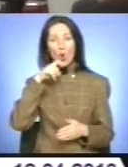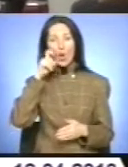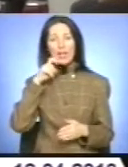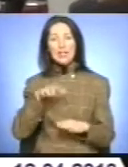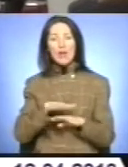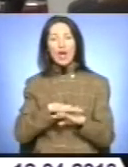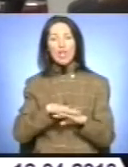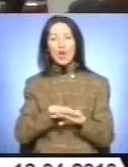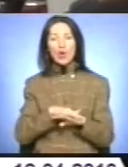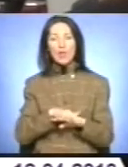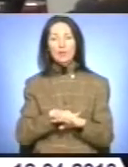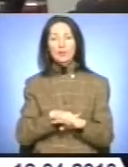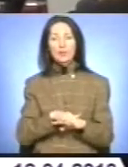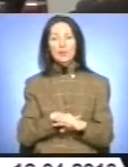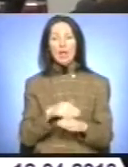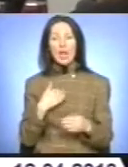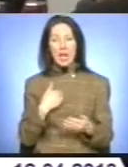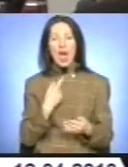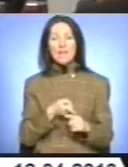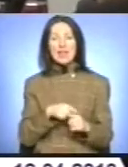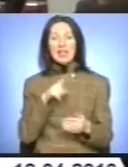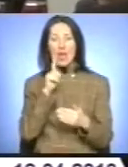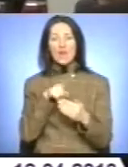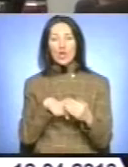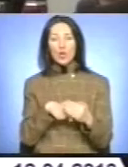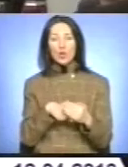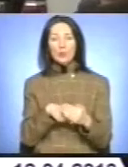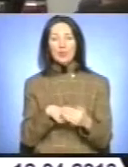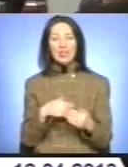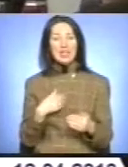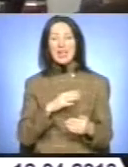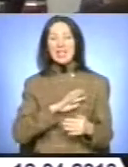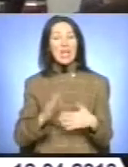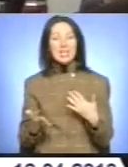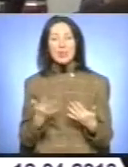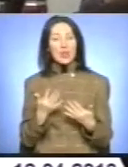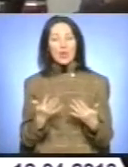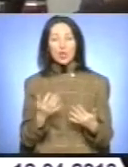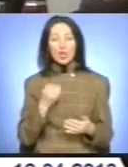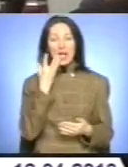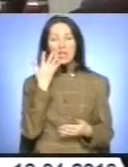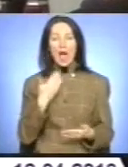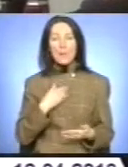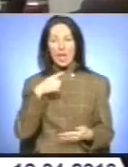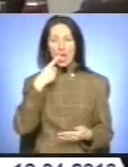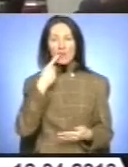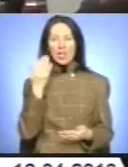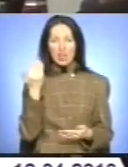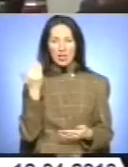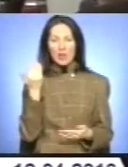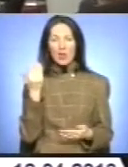народа. Вот я в это верю, и я не сомневаюсь в том. Когда мне говорят, давай там